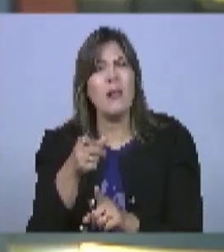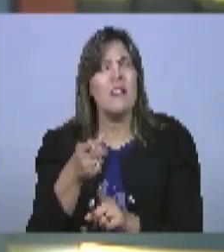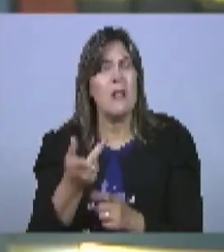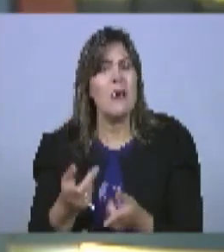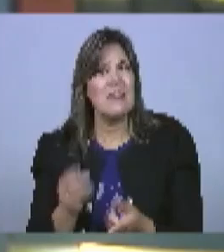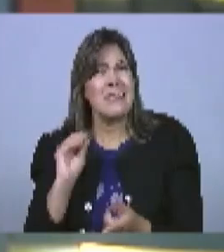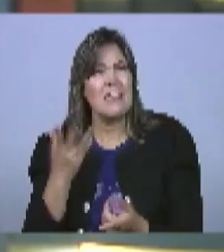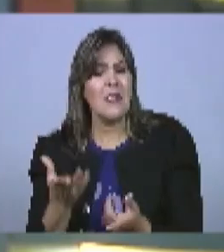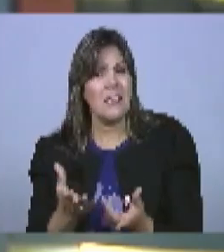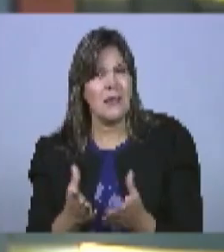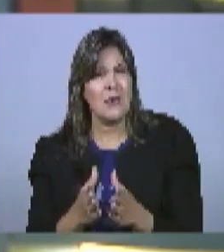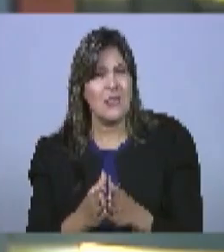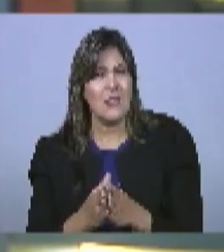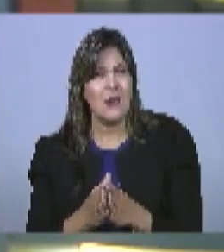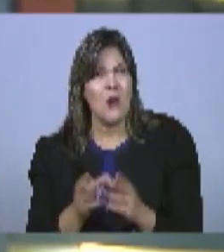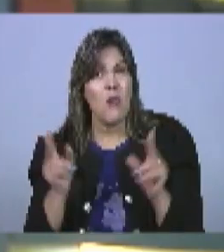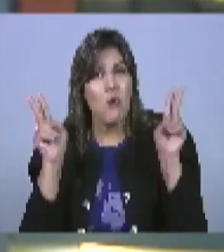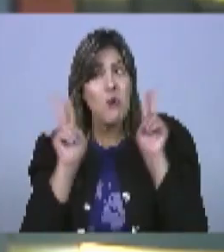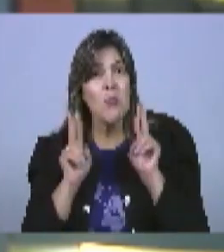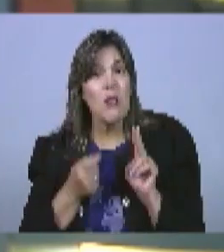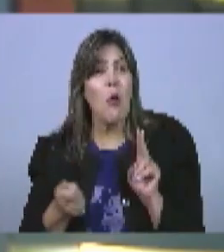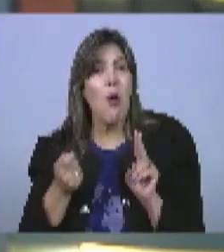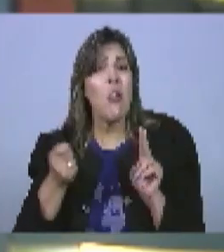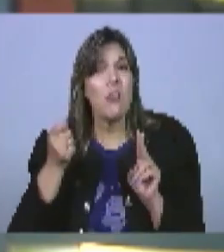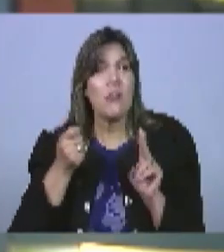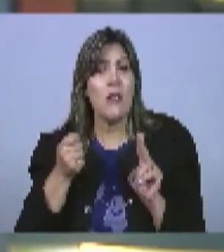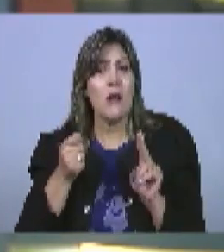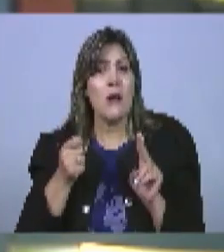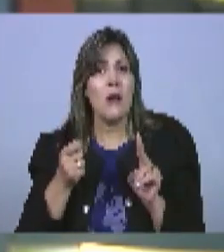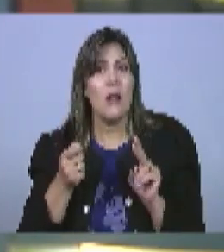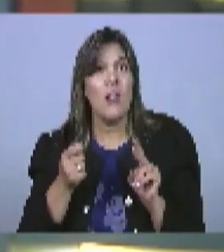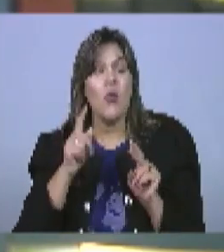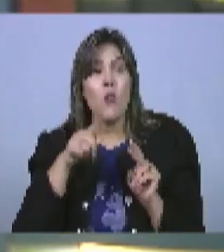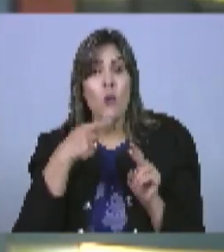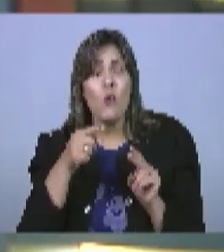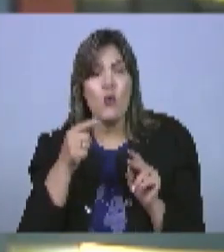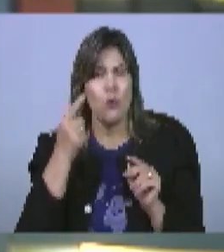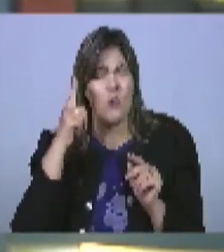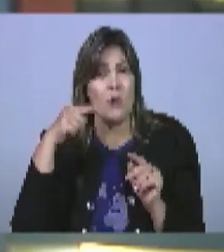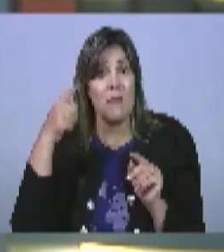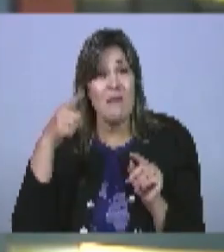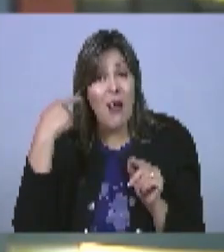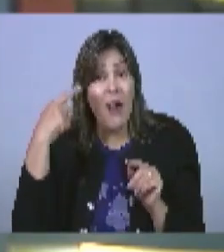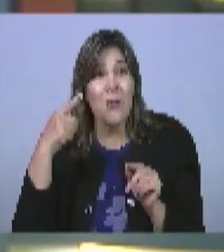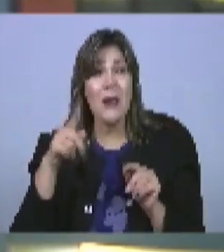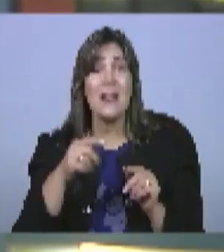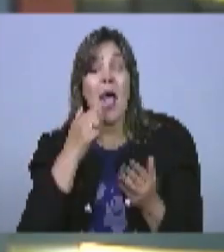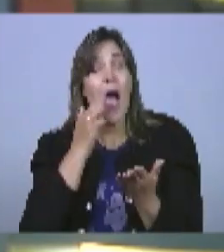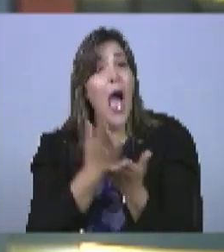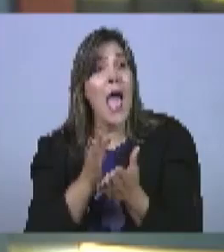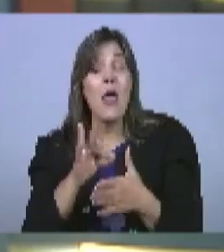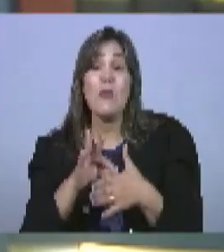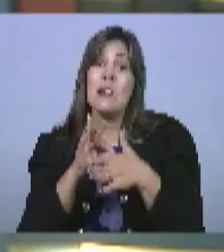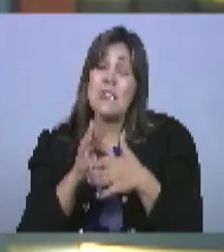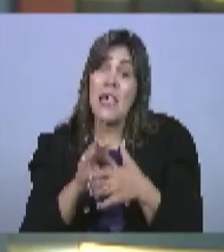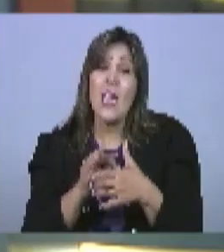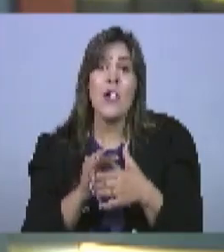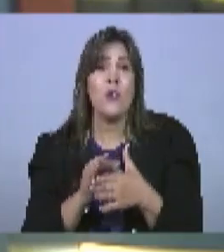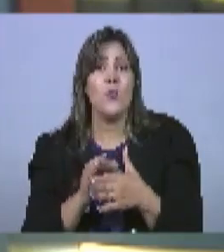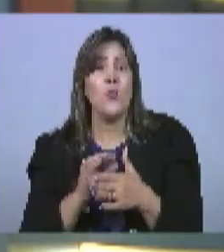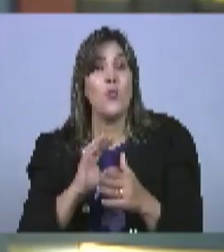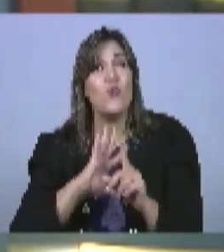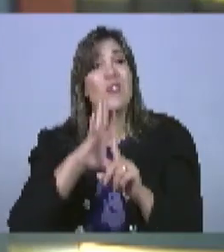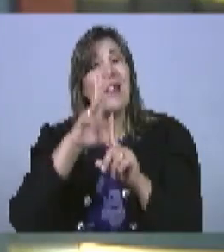اكتر ان نلاقيهم بيعتقدوا ان ده جزء من التطور والتقدم وحقوق الانسان والحداثه